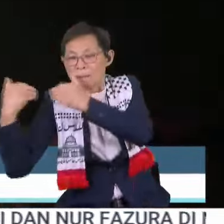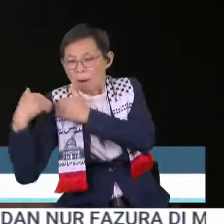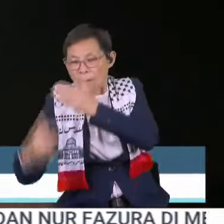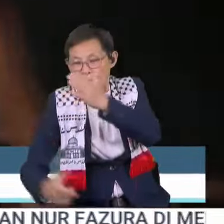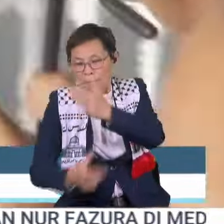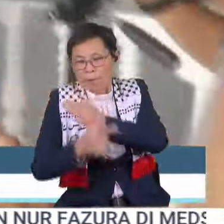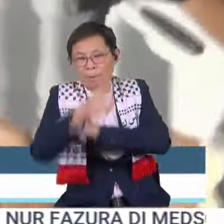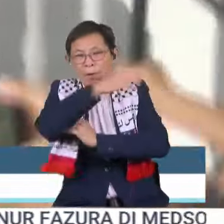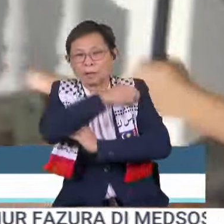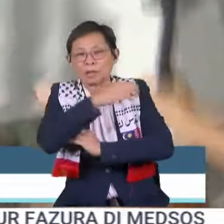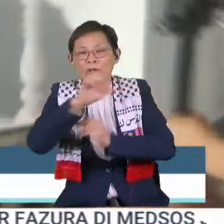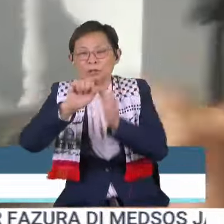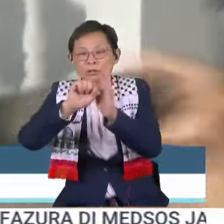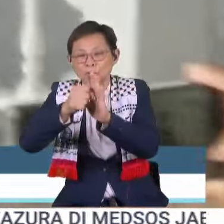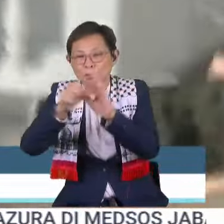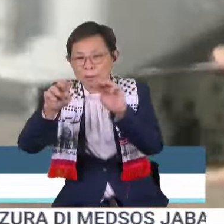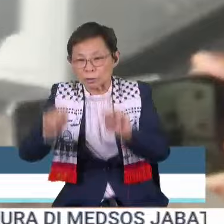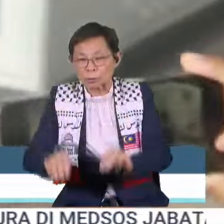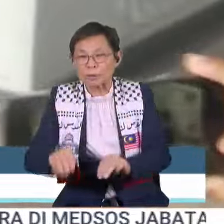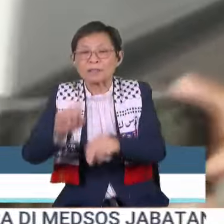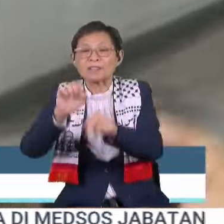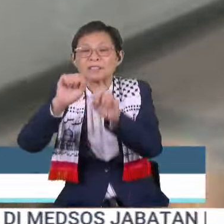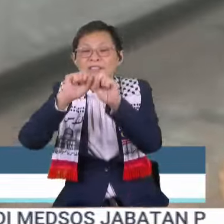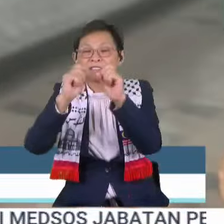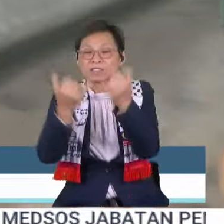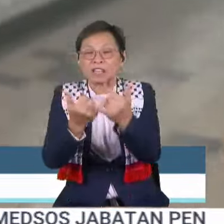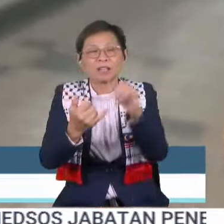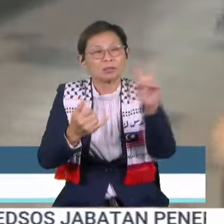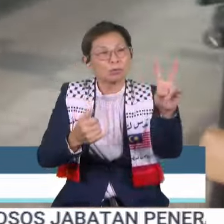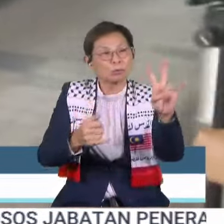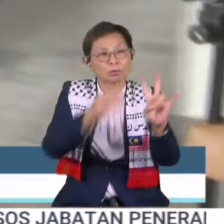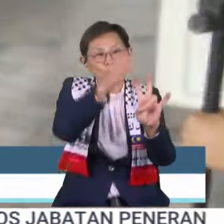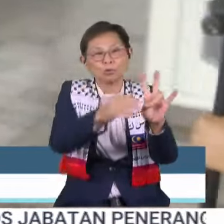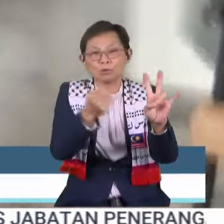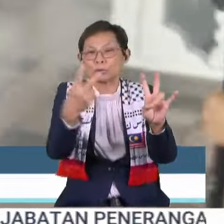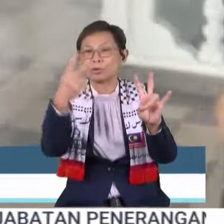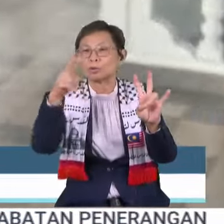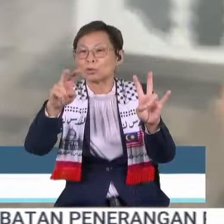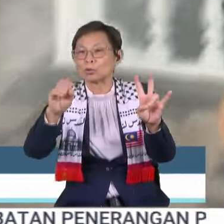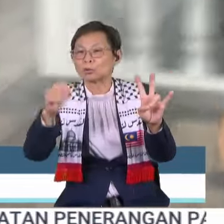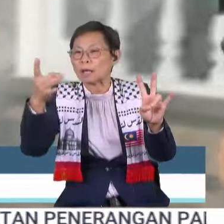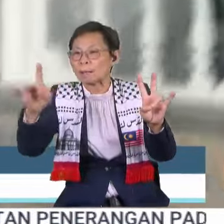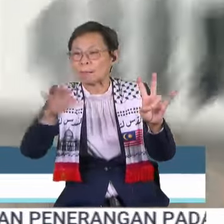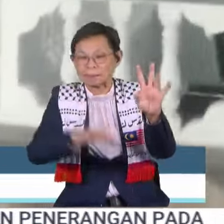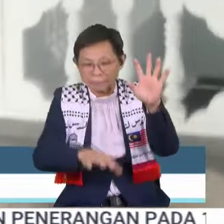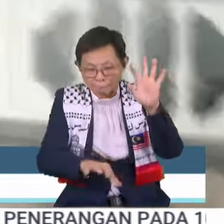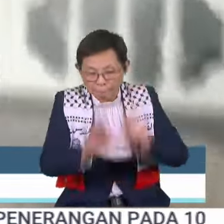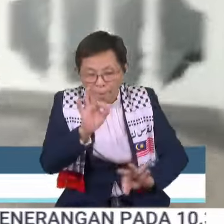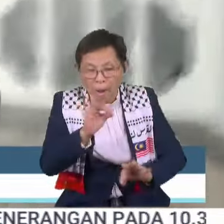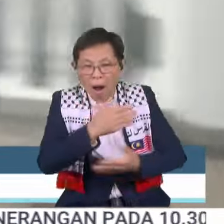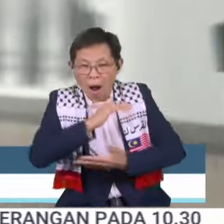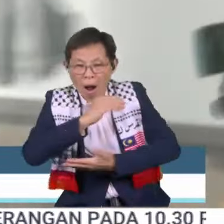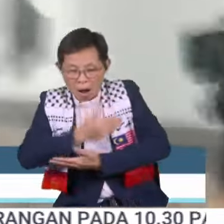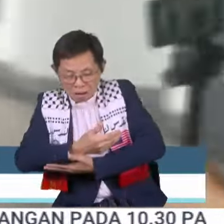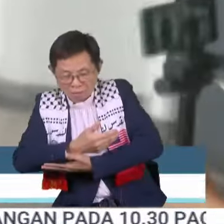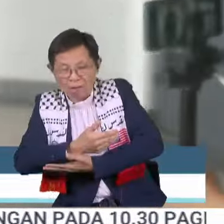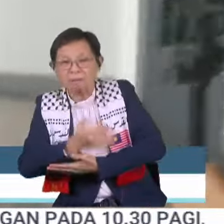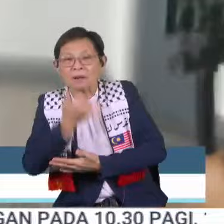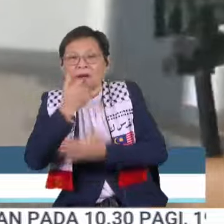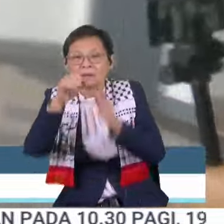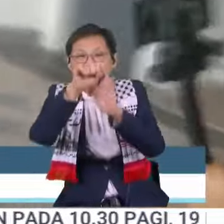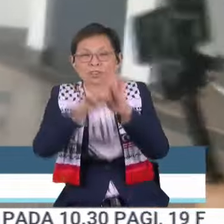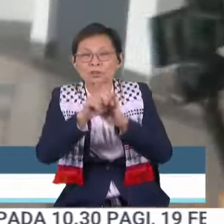penolong pegawai sumber manusia Syarikat berkenaan pada 27 disember 2018 dan melantik anaknya kesalahan di bawah